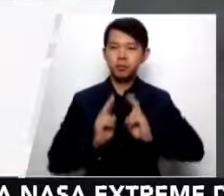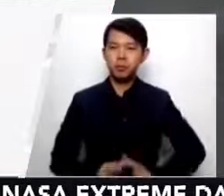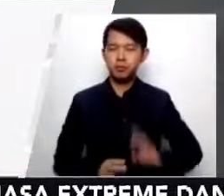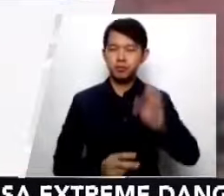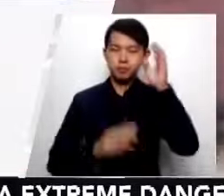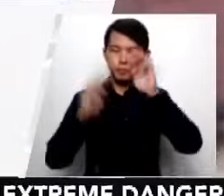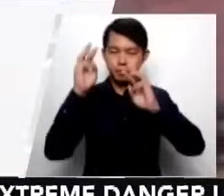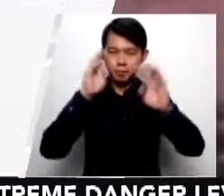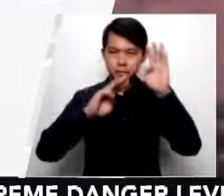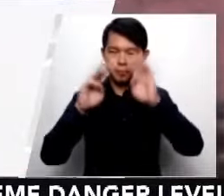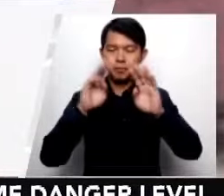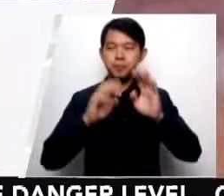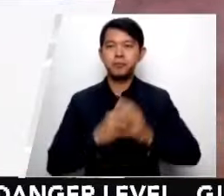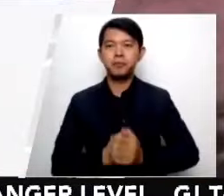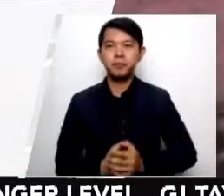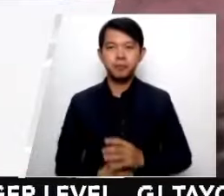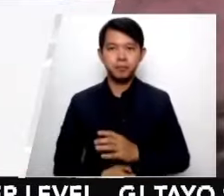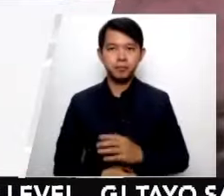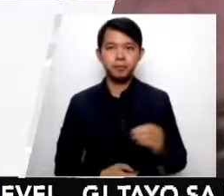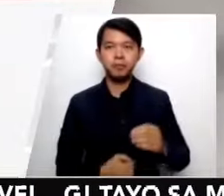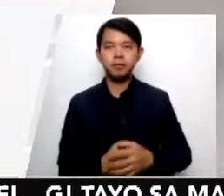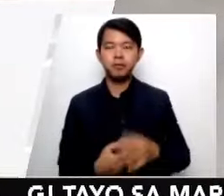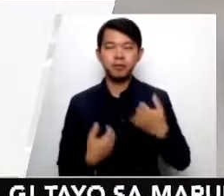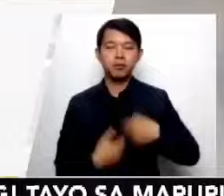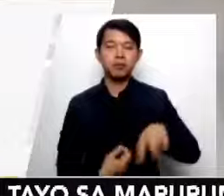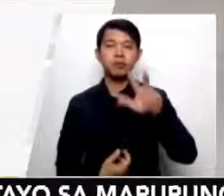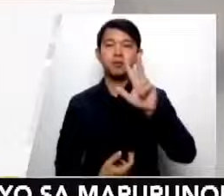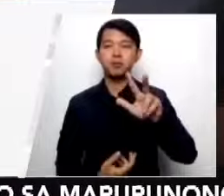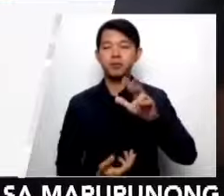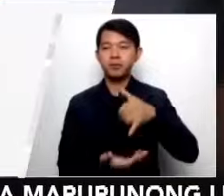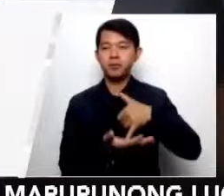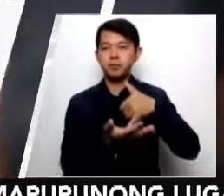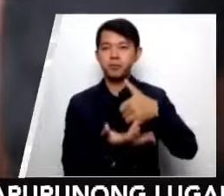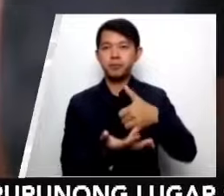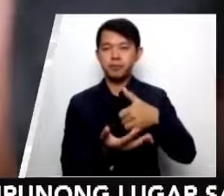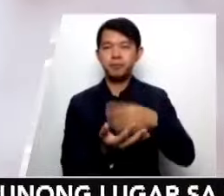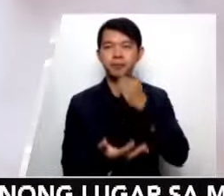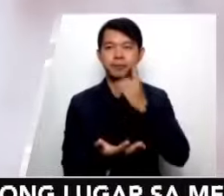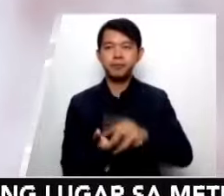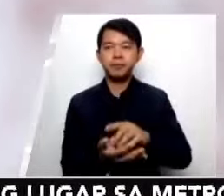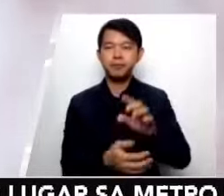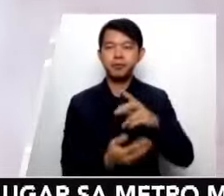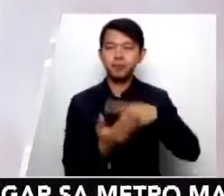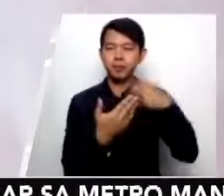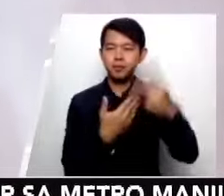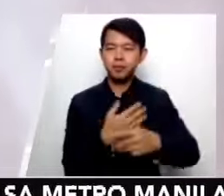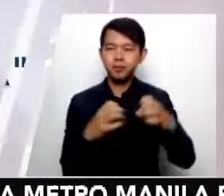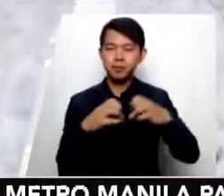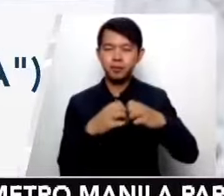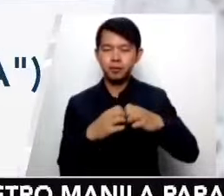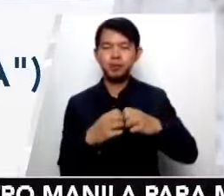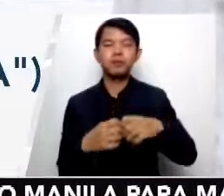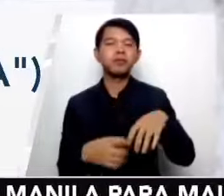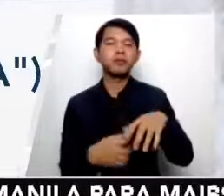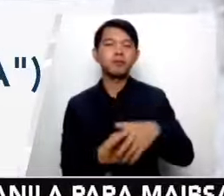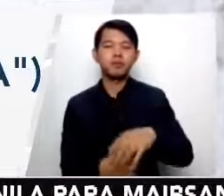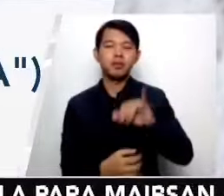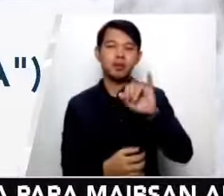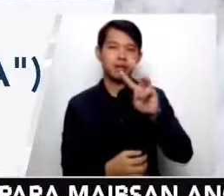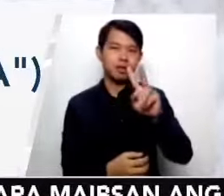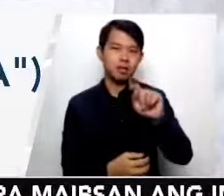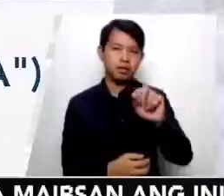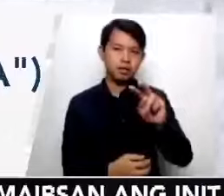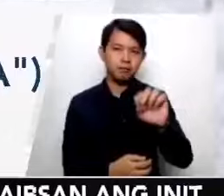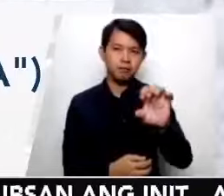tatlong World Medal ang flagship documentary program ng GMA Public Affairs na Eyewitness. Silver Medalist para sa